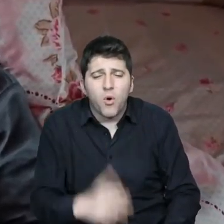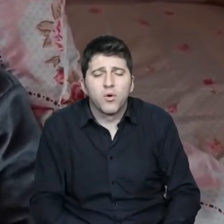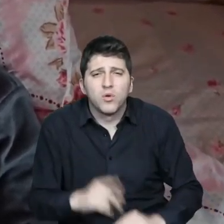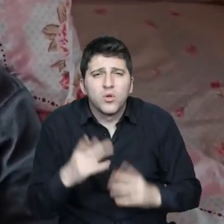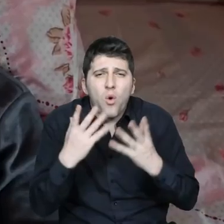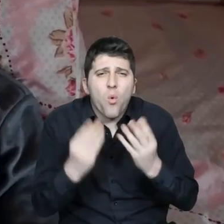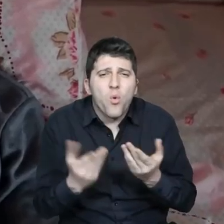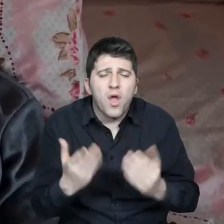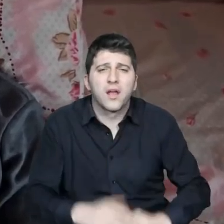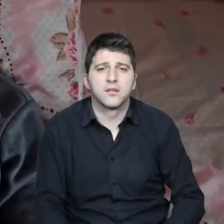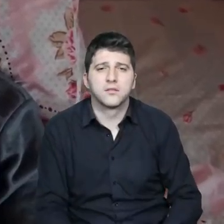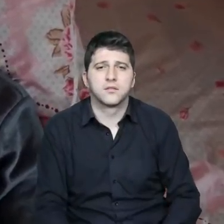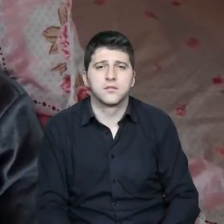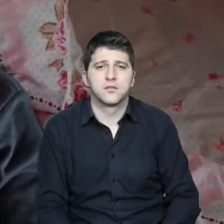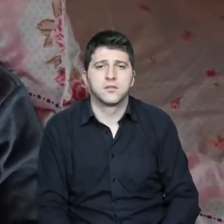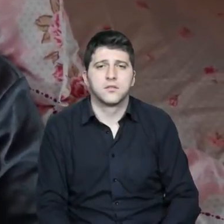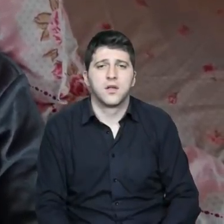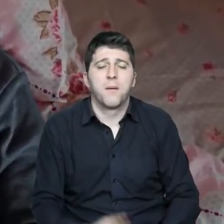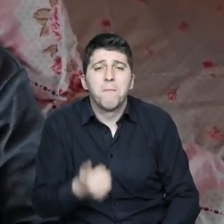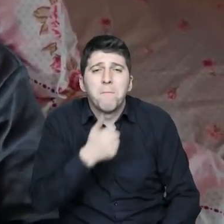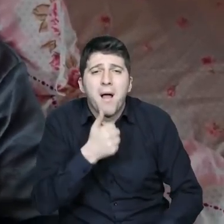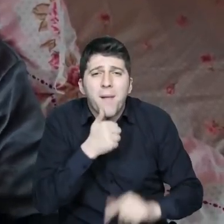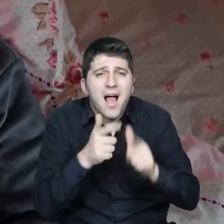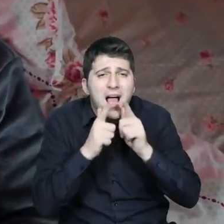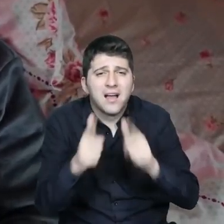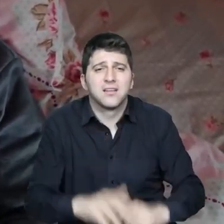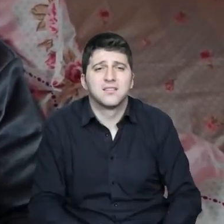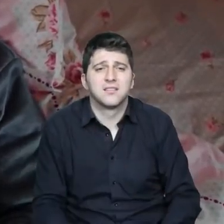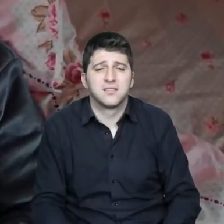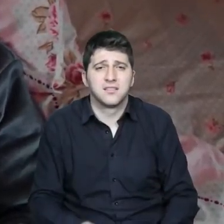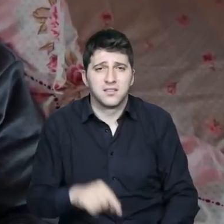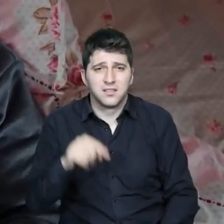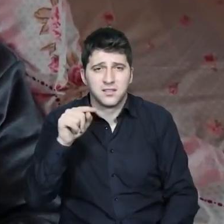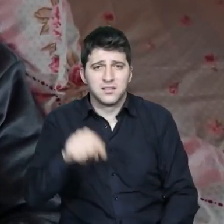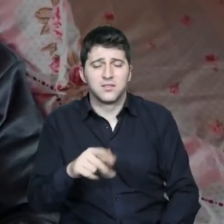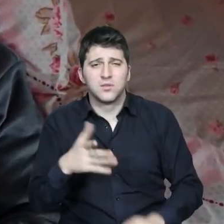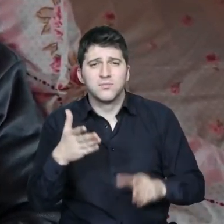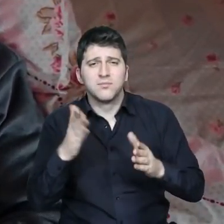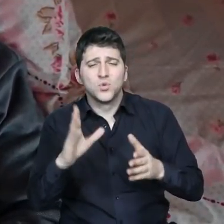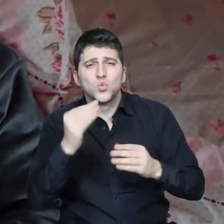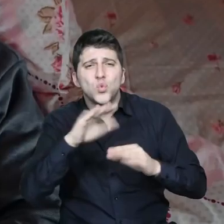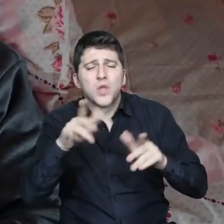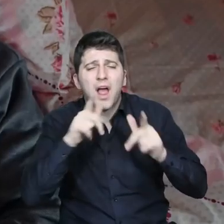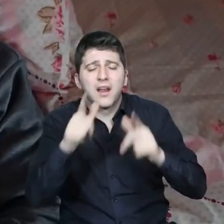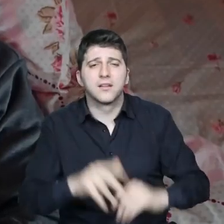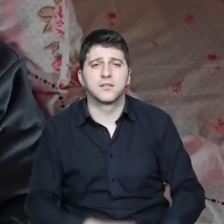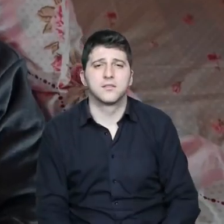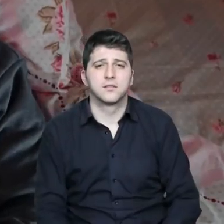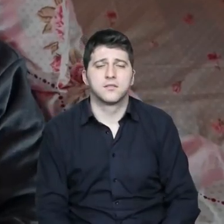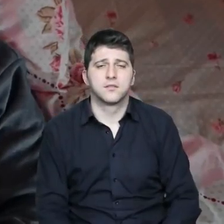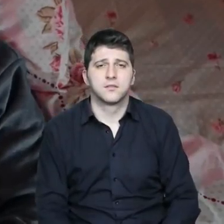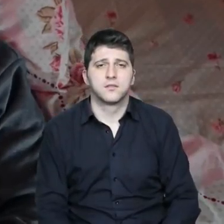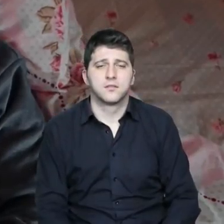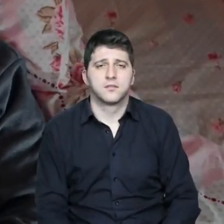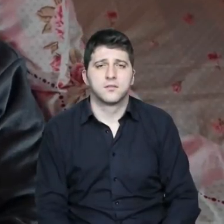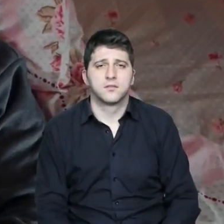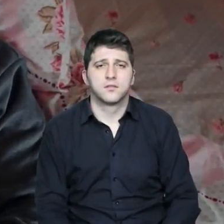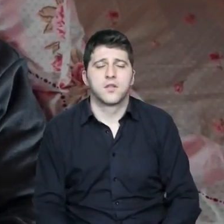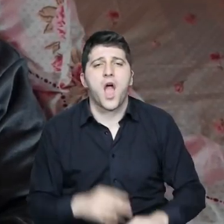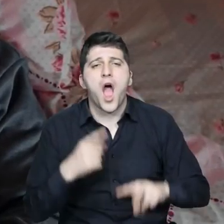içeri? Ama tutuyorum işte, ben burada tutuyorum ya. Baba! Şuradan çek. Çocuklar. Tamam, al bakayım bunu ye. Aferin baba. Gel sen